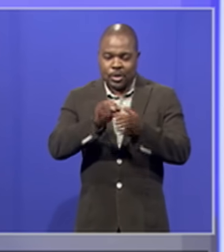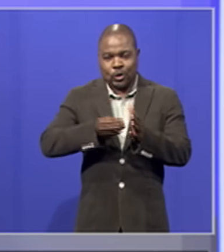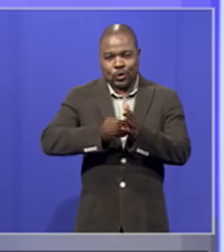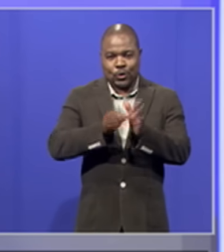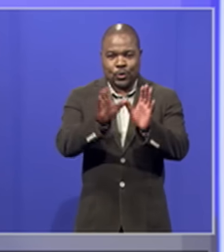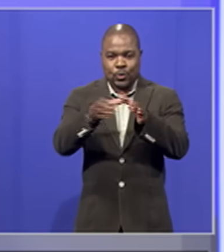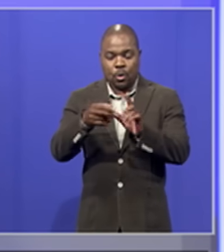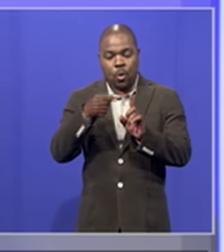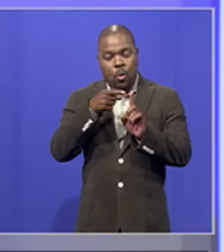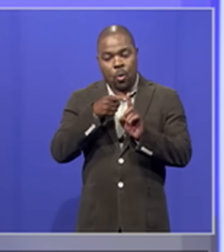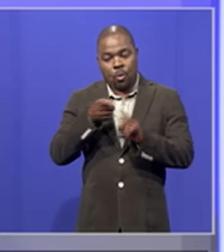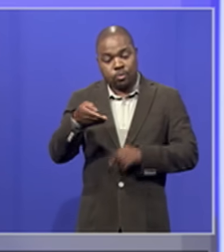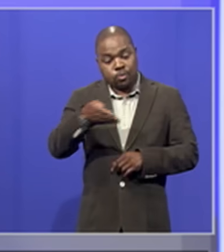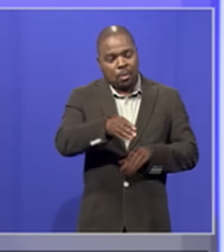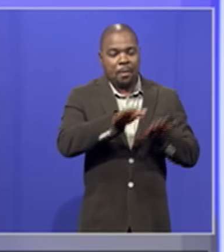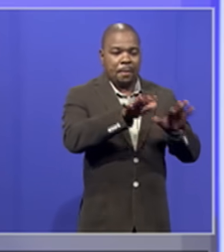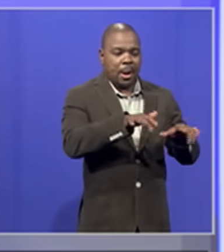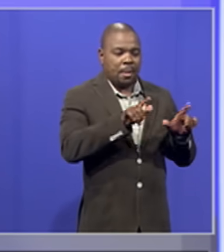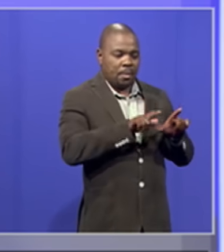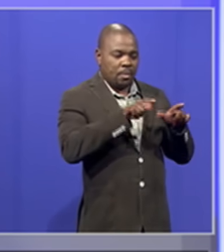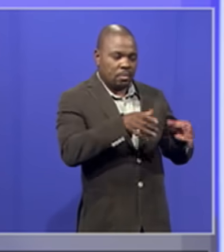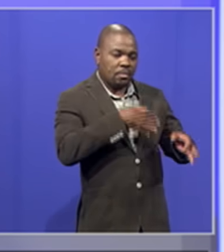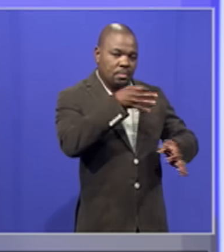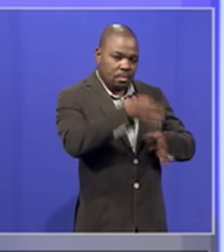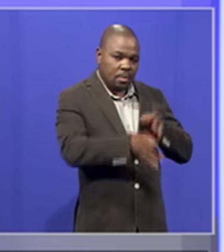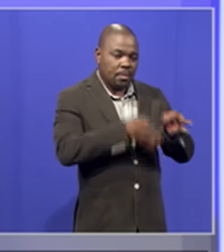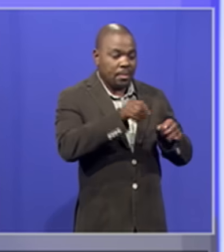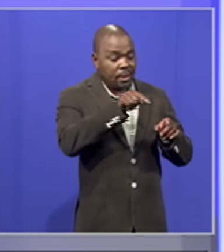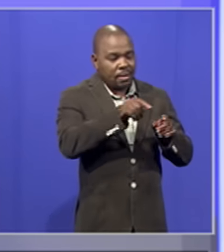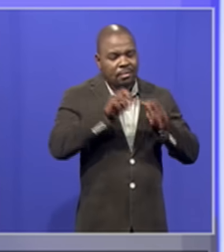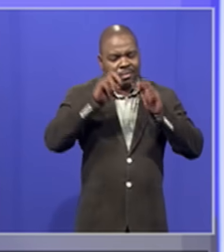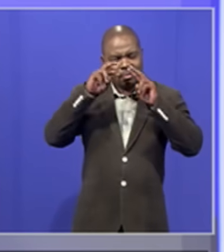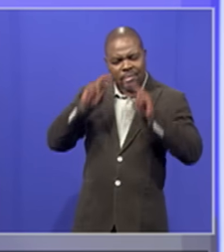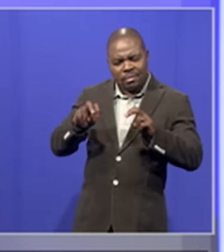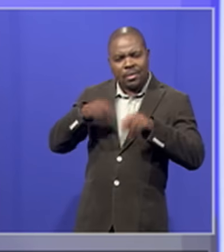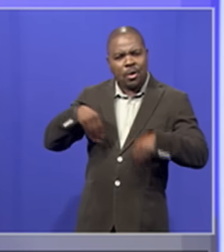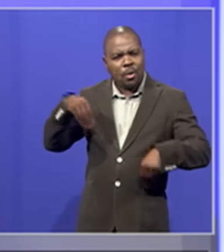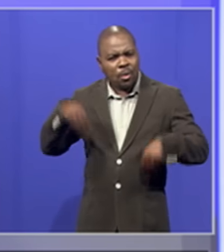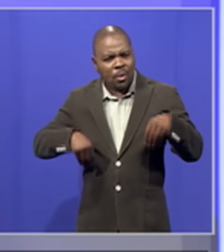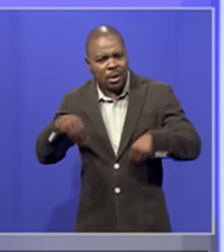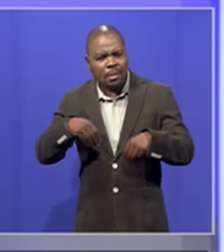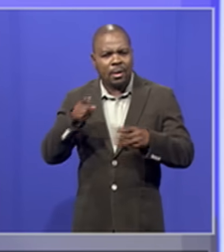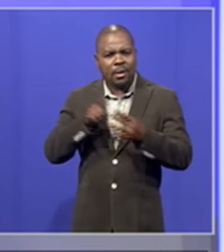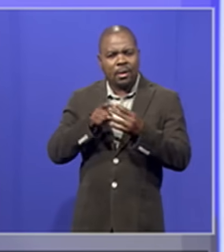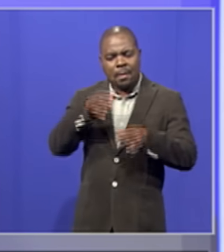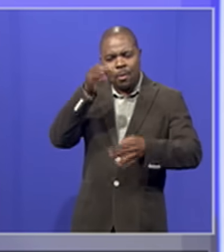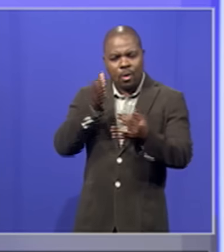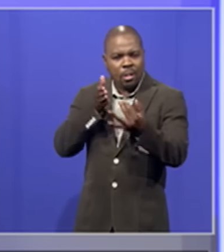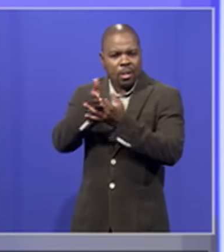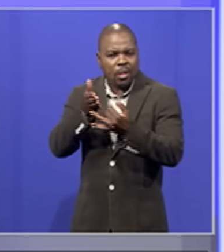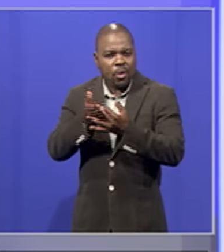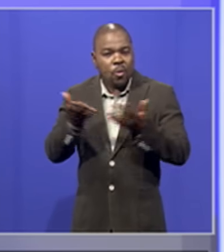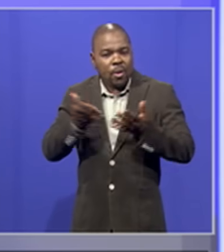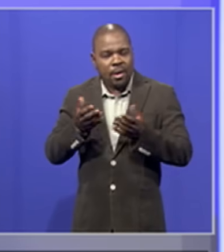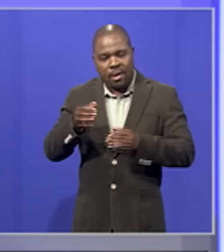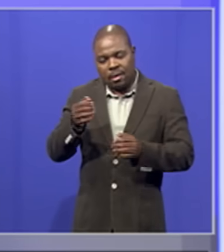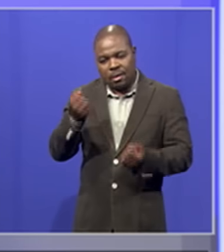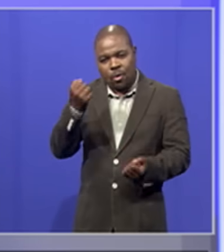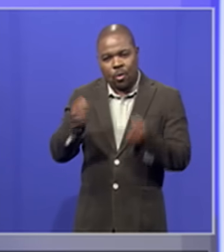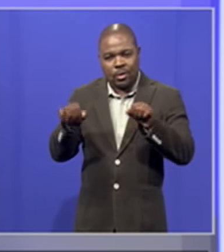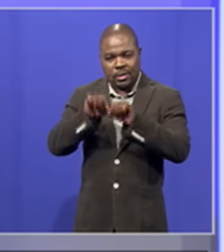ga komiti ya nakwana ya palamente ya ad hoc yeo e nyakišago bosenyi bo menetša le go šunyašunya nko ga boradipolotiki ka ditirelong tša